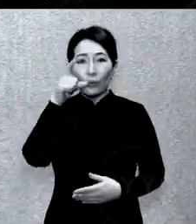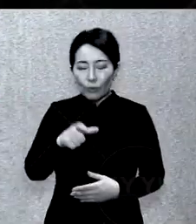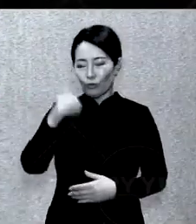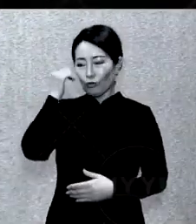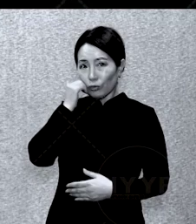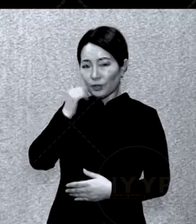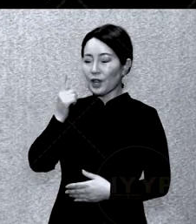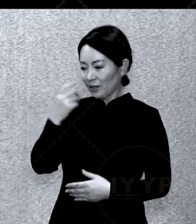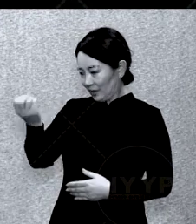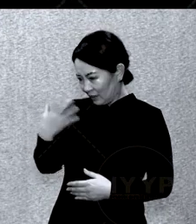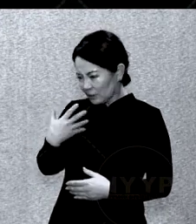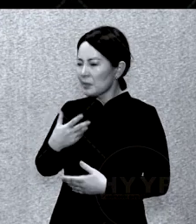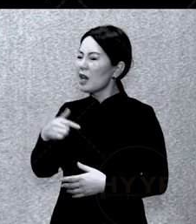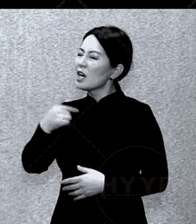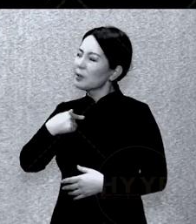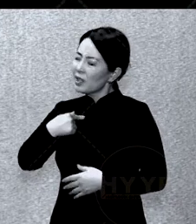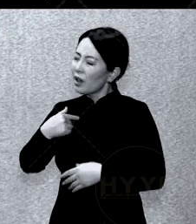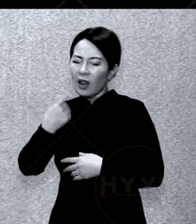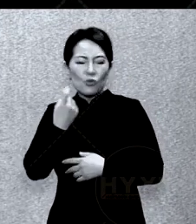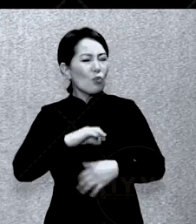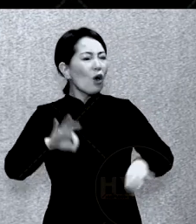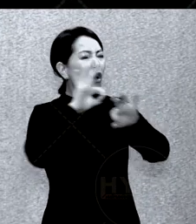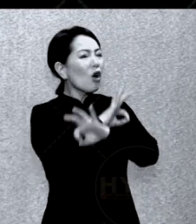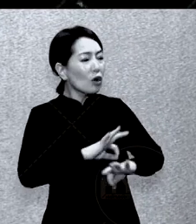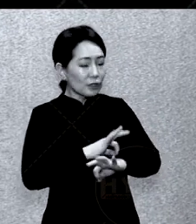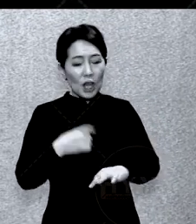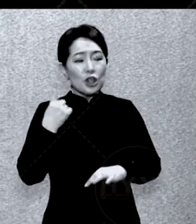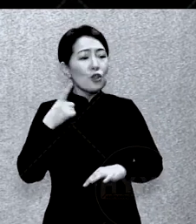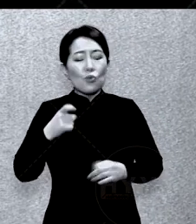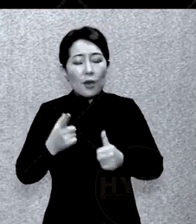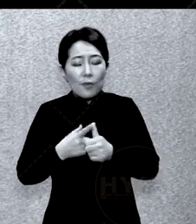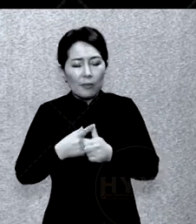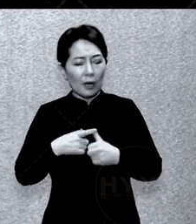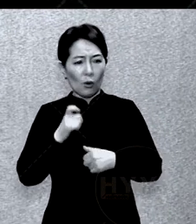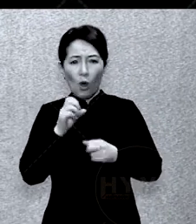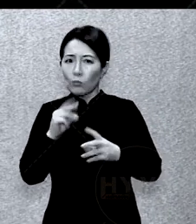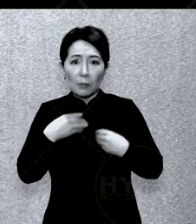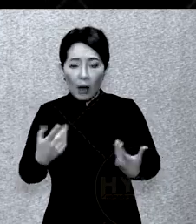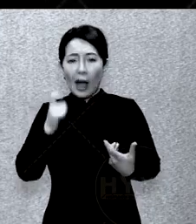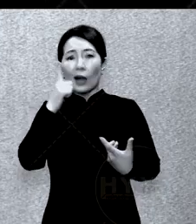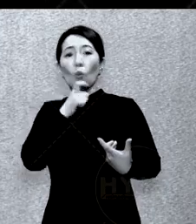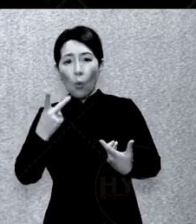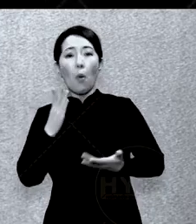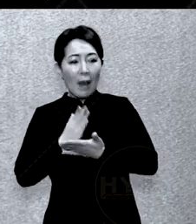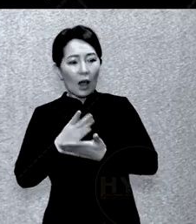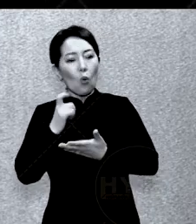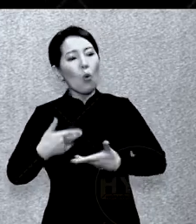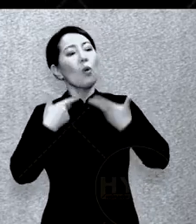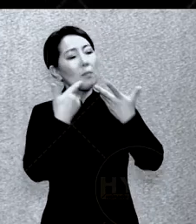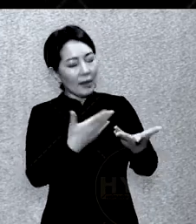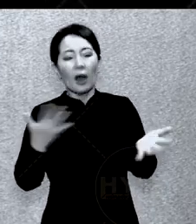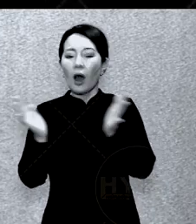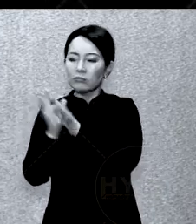За нэг хөгшин бүр хэлжсэн. За одоо ихчтэн янз бүрийн байхгүй. Надад байгаа ганц өмч хөрөнгө маань ганц хүү маань байна. Тэг би хүүгээ